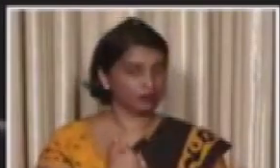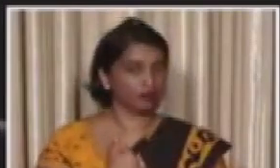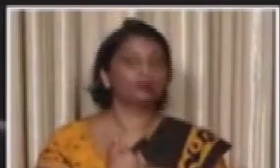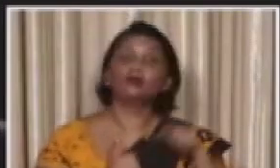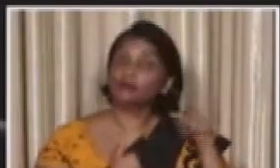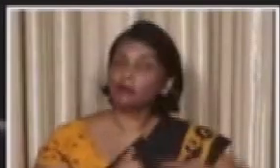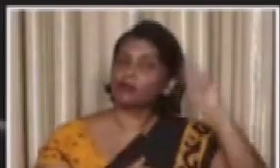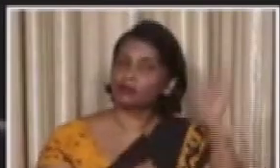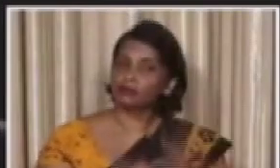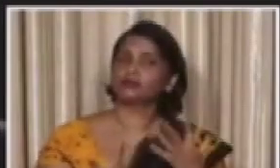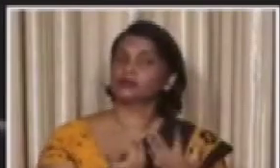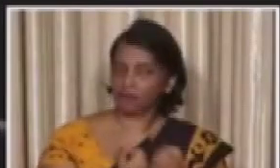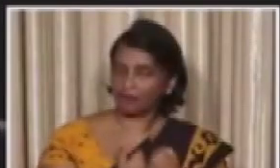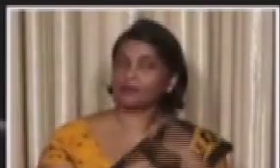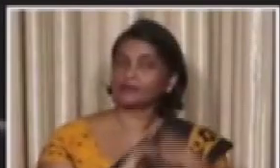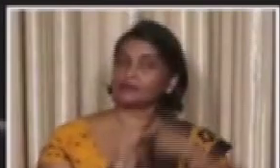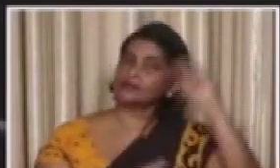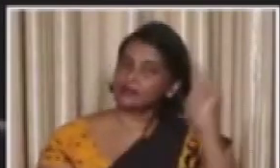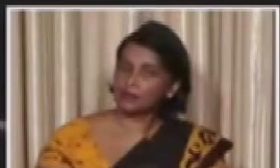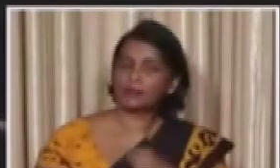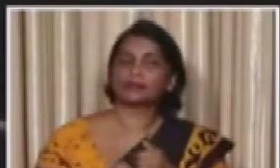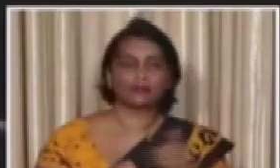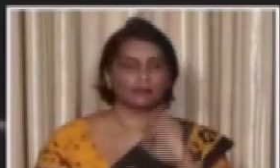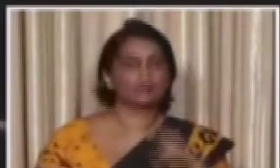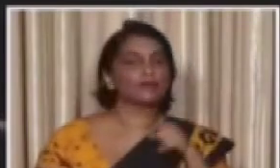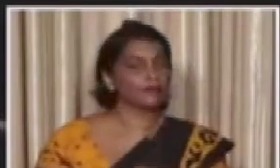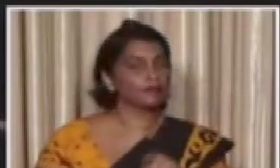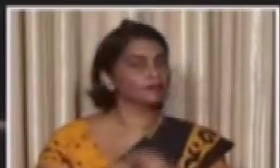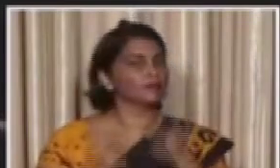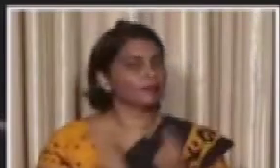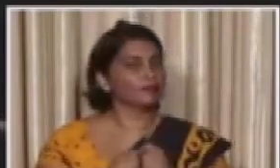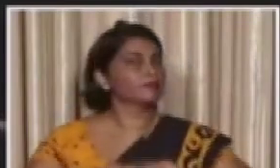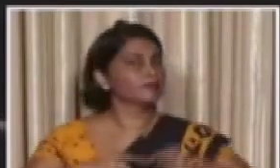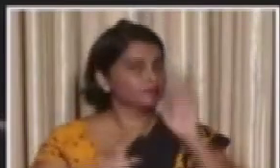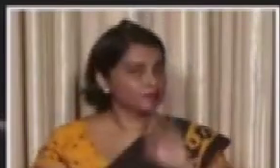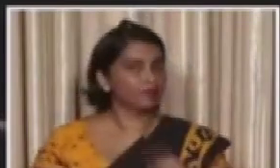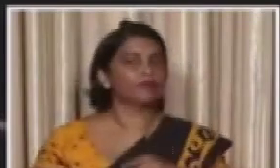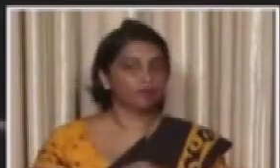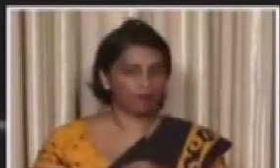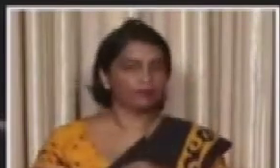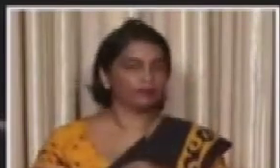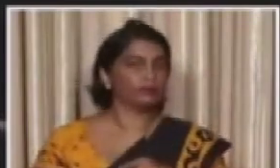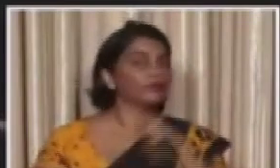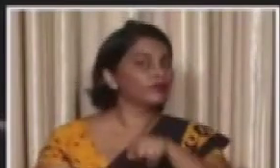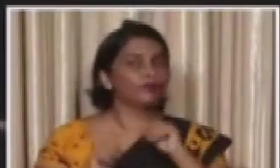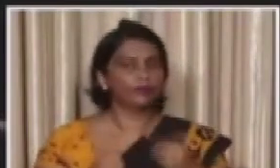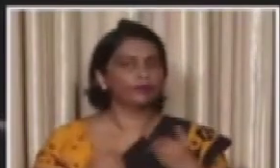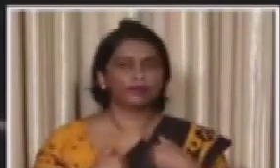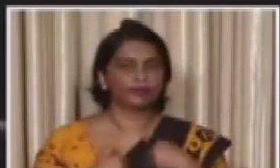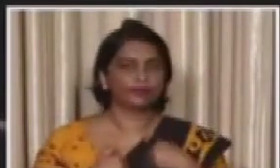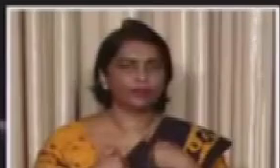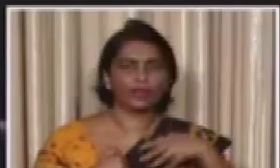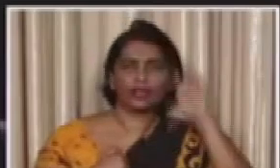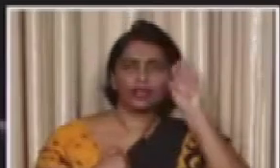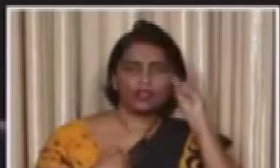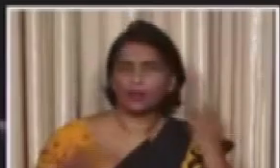එය ජයග්‍රහණය කර රට ජයග්‍රහණය කරවීමයි. එය වහම ක්‍රියාත්මක කළ යුතුව තිබුණ දෙයක්. ඇයි අපිට මේක තේරුම්